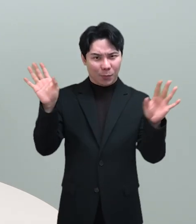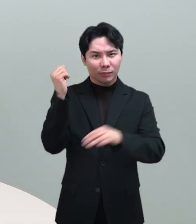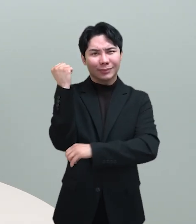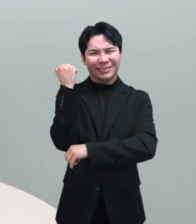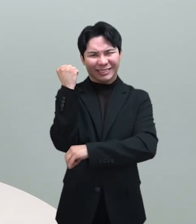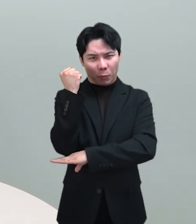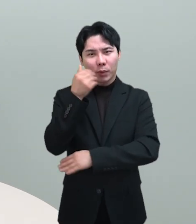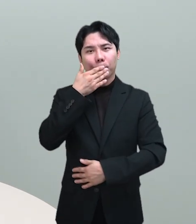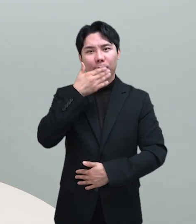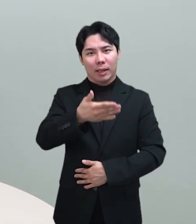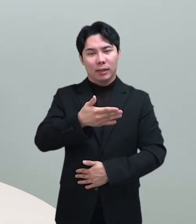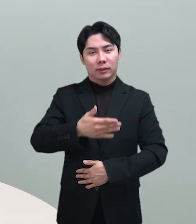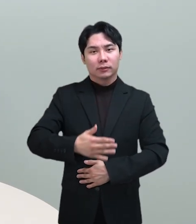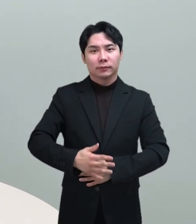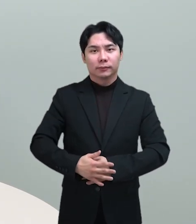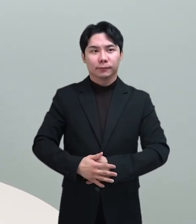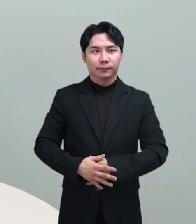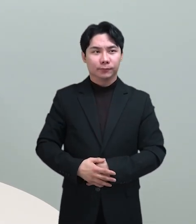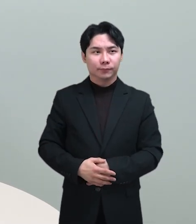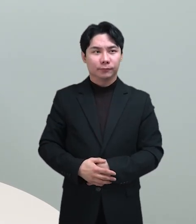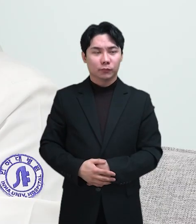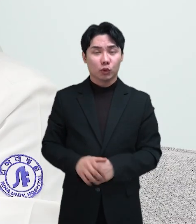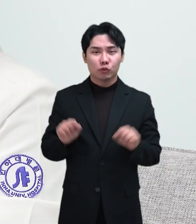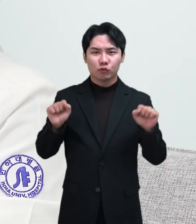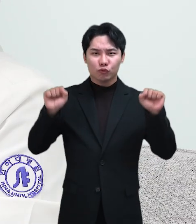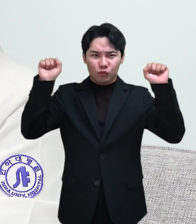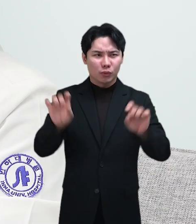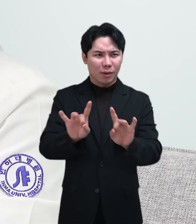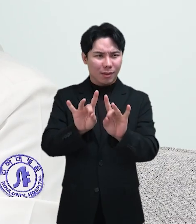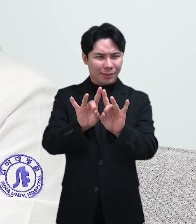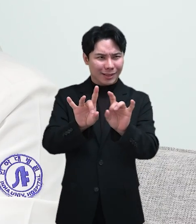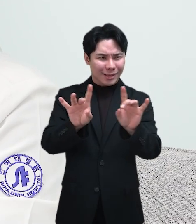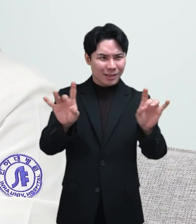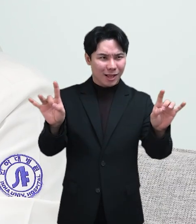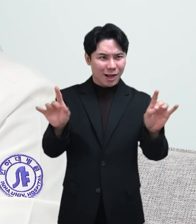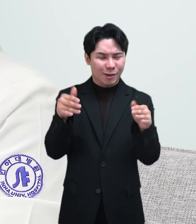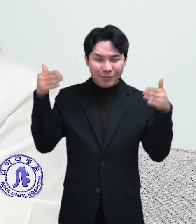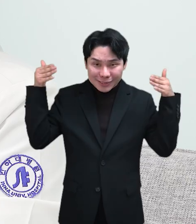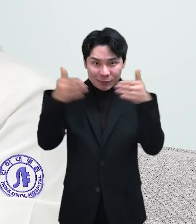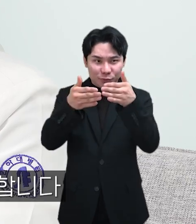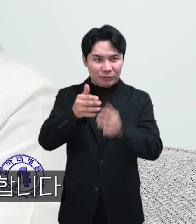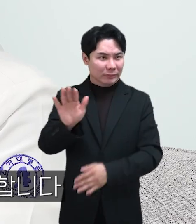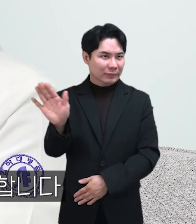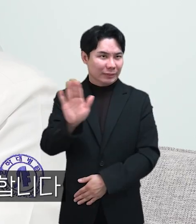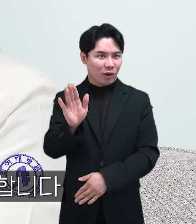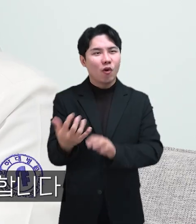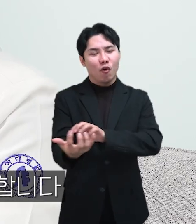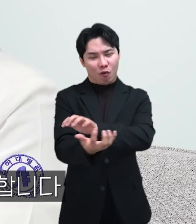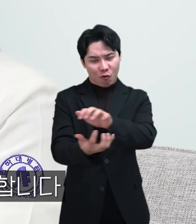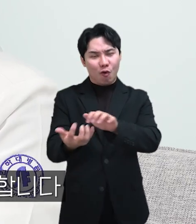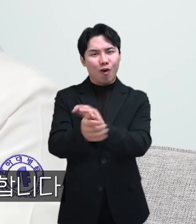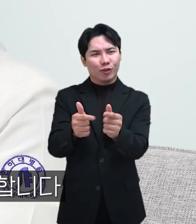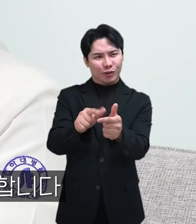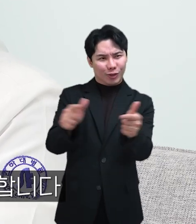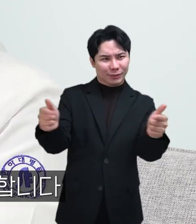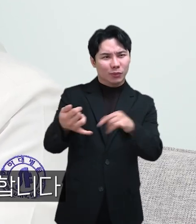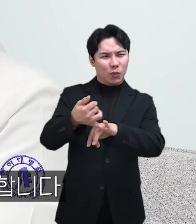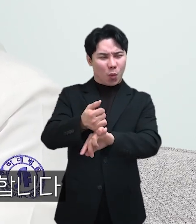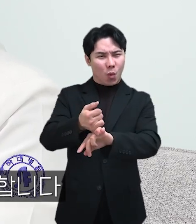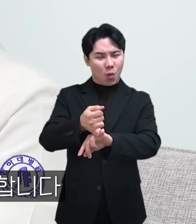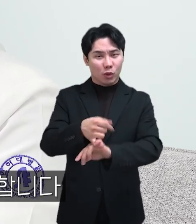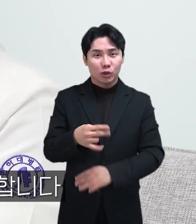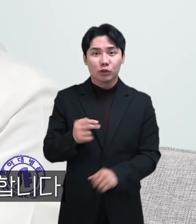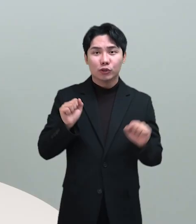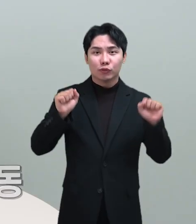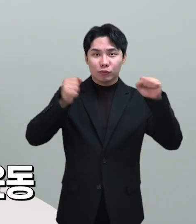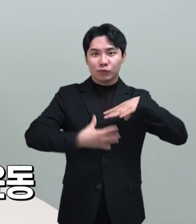수 있고 또 하는 것이 아주 좋은 운동입니다. 각각 필요한 이점을 가지고 있는데 이 세 종류의 운동이 다 조화롭게